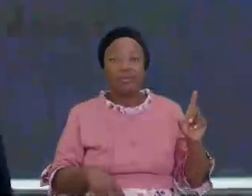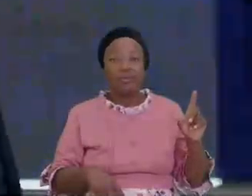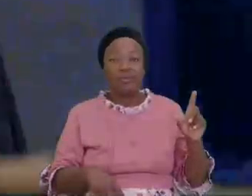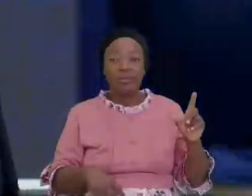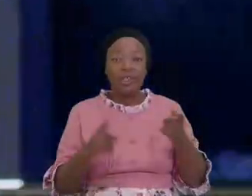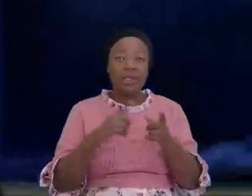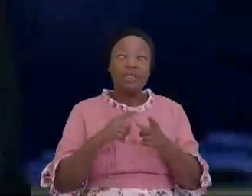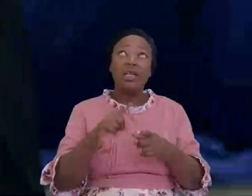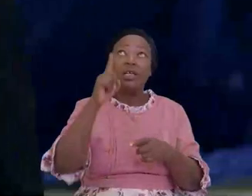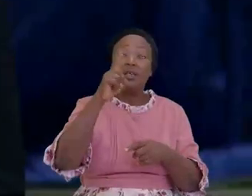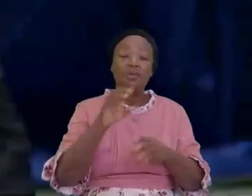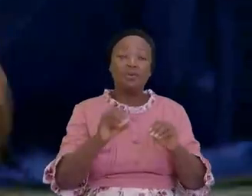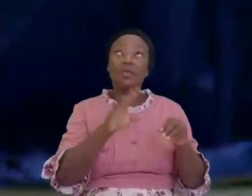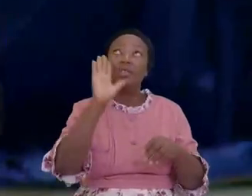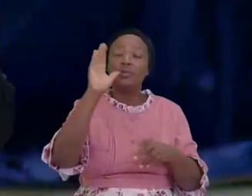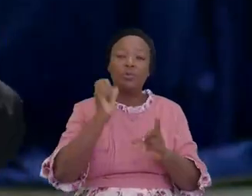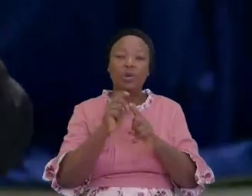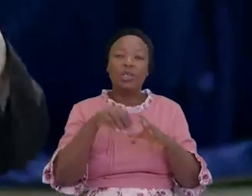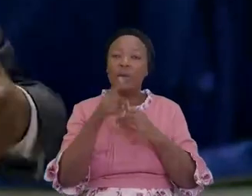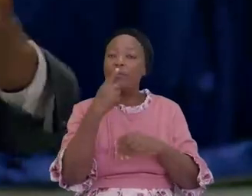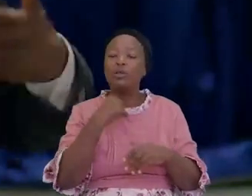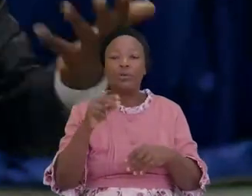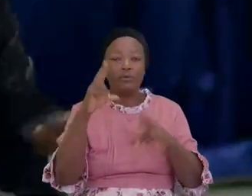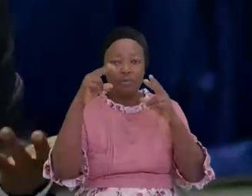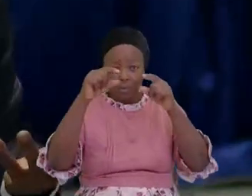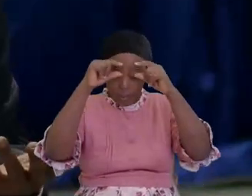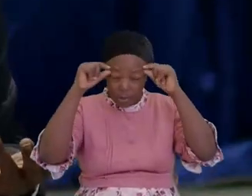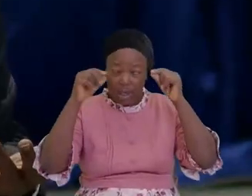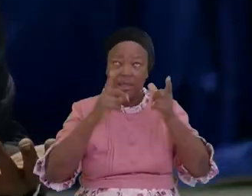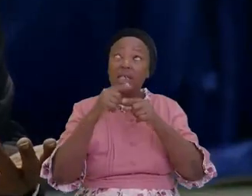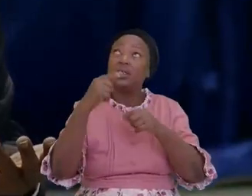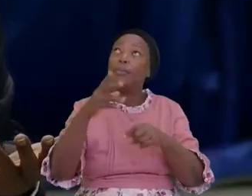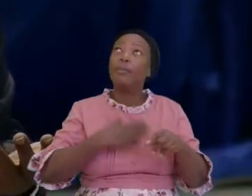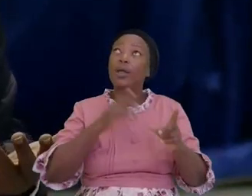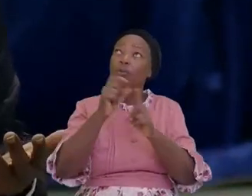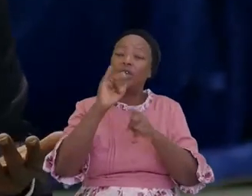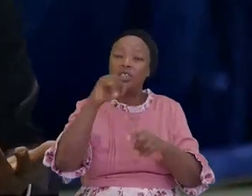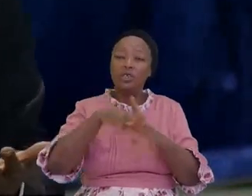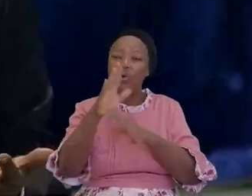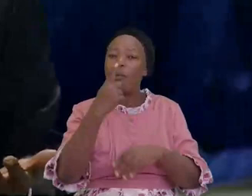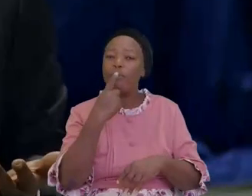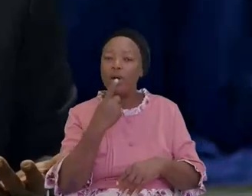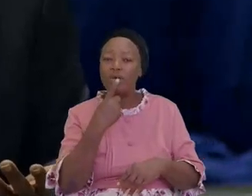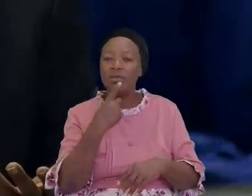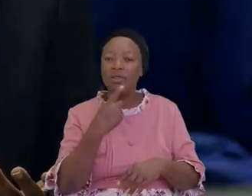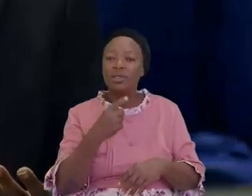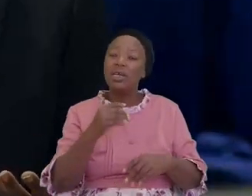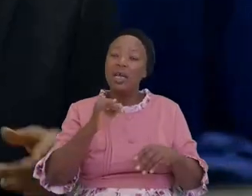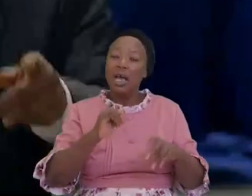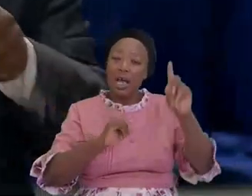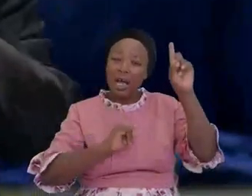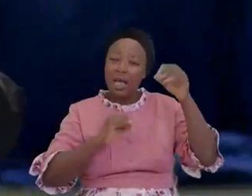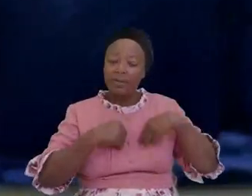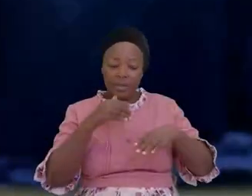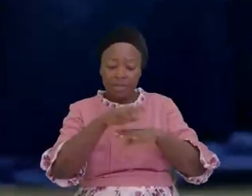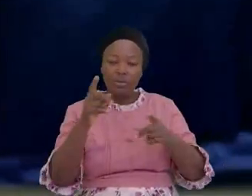comme il met sa parole dans la bouche de Moïse, il dit, ma parole est dans ta bouche. Je t'ai envoyé